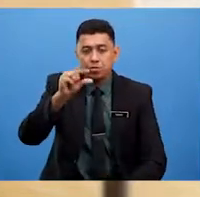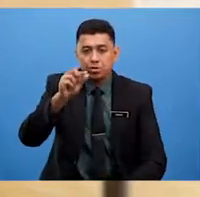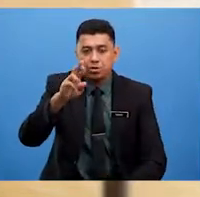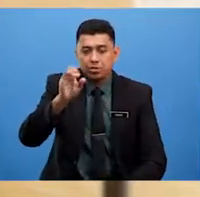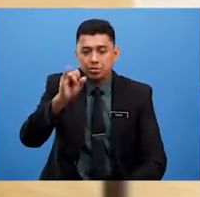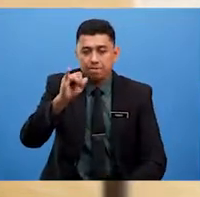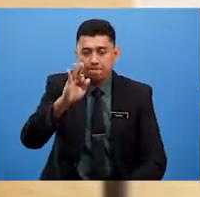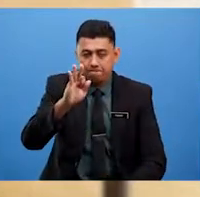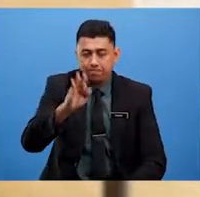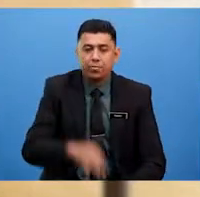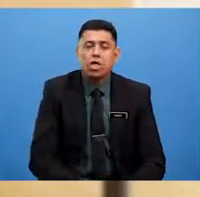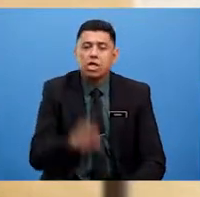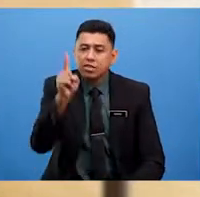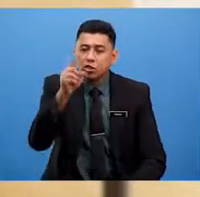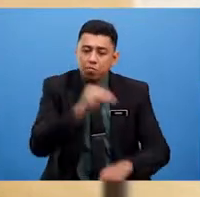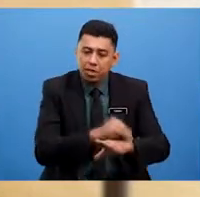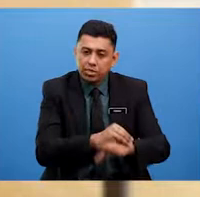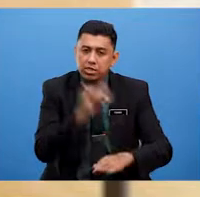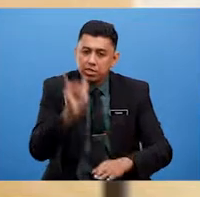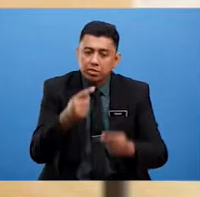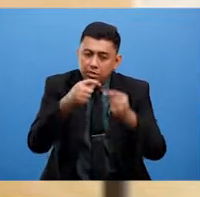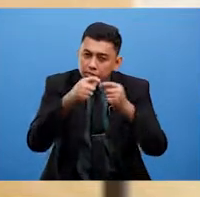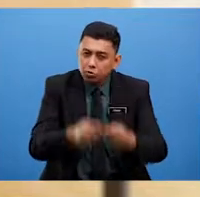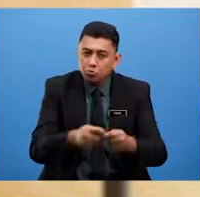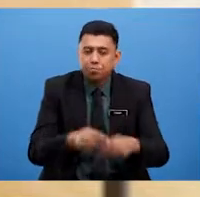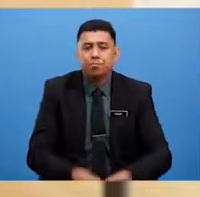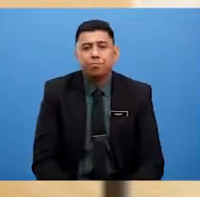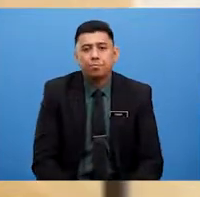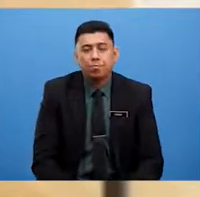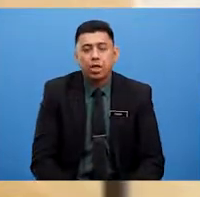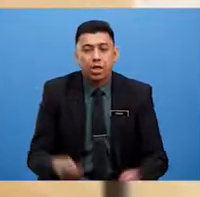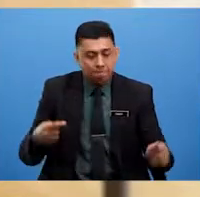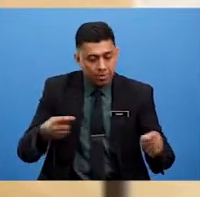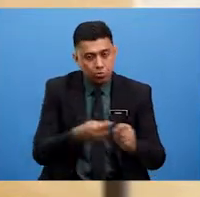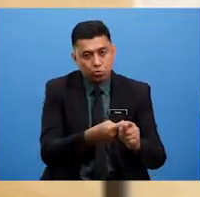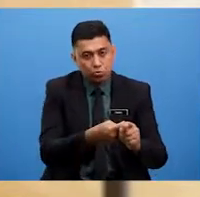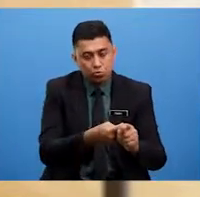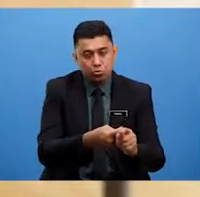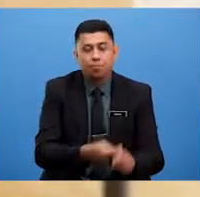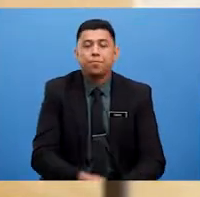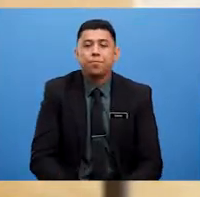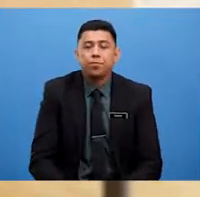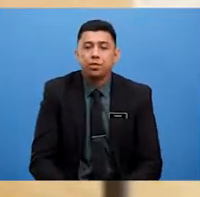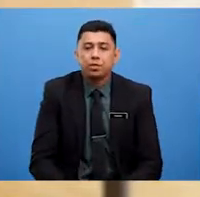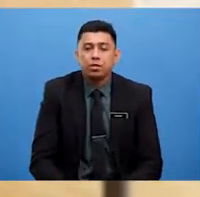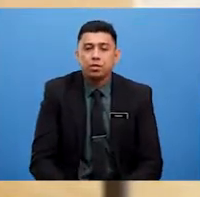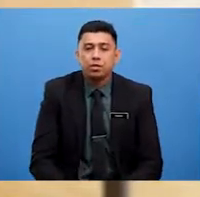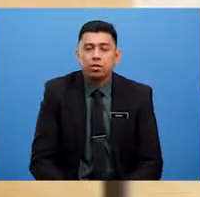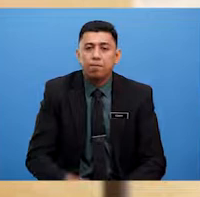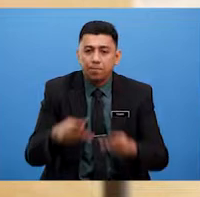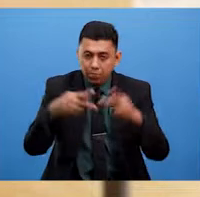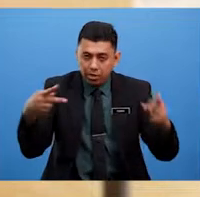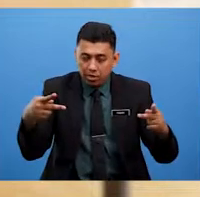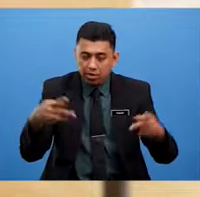latihan untuk satu tempoh masa tertentu. Menurut Pike 1991, periodisasi latihan